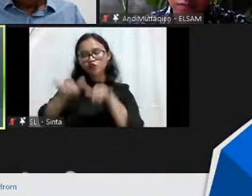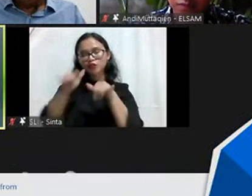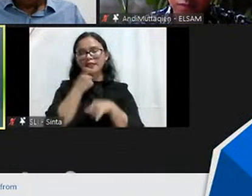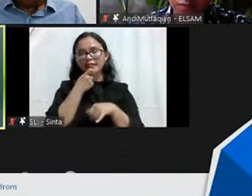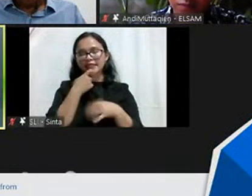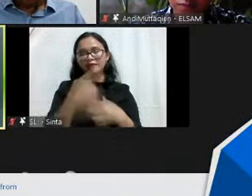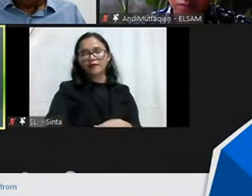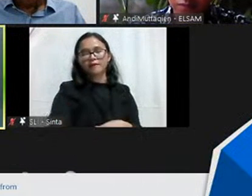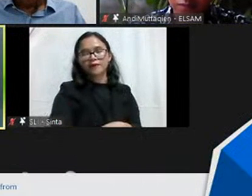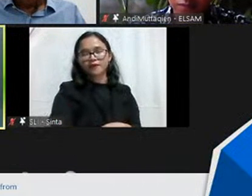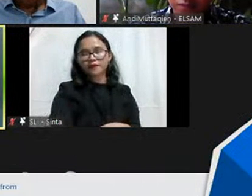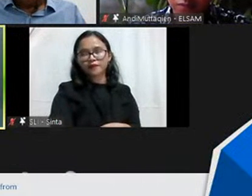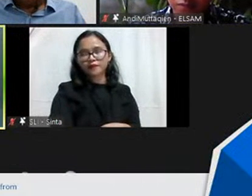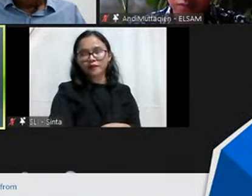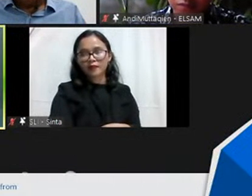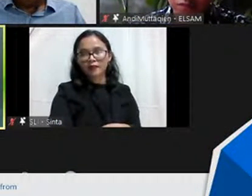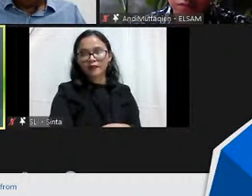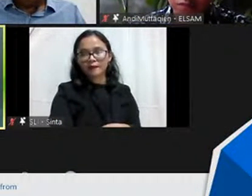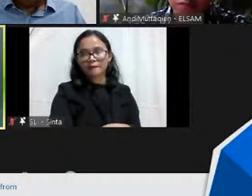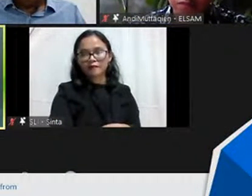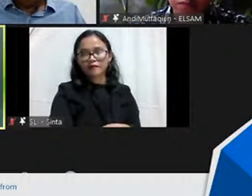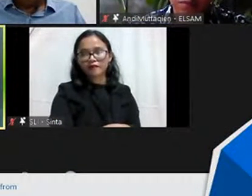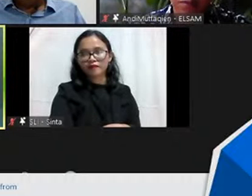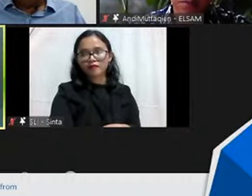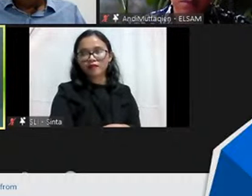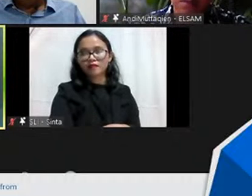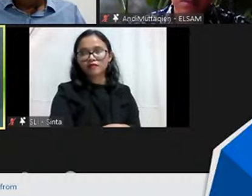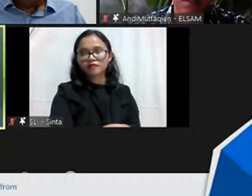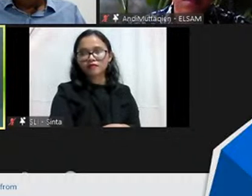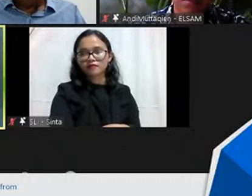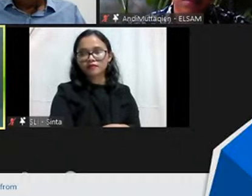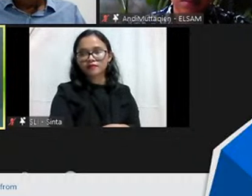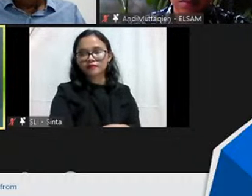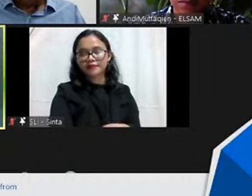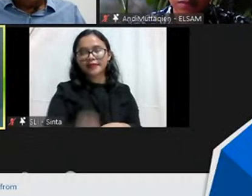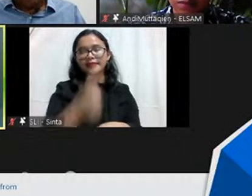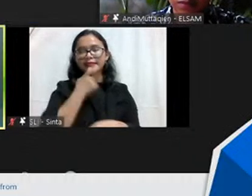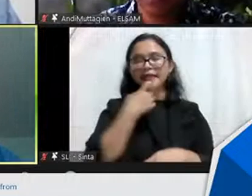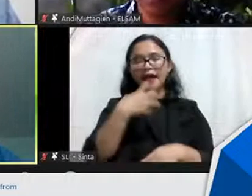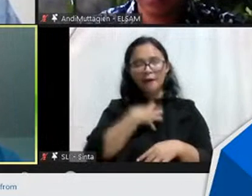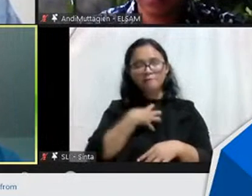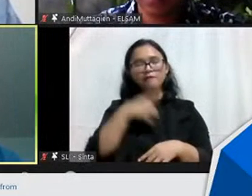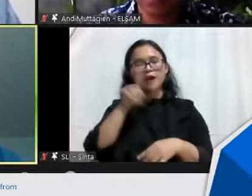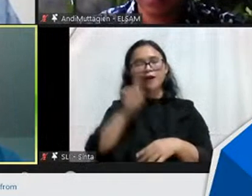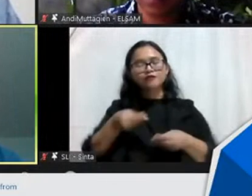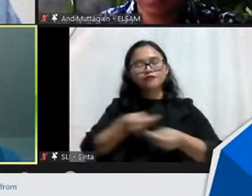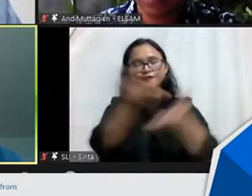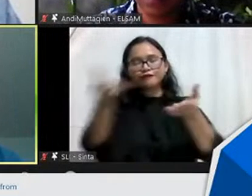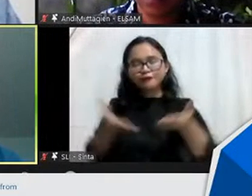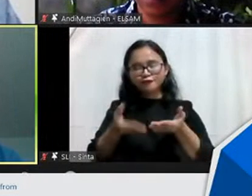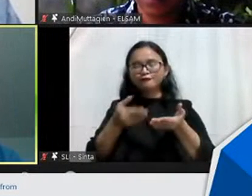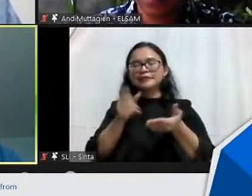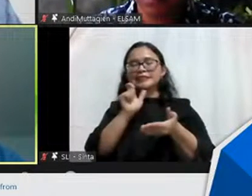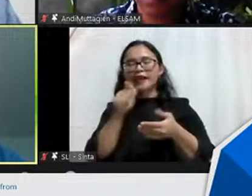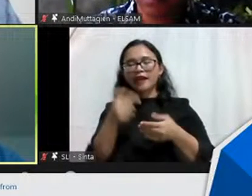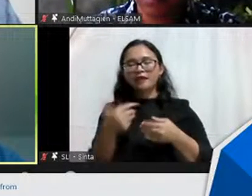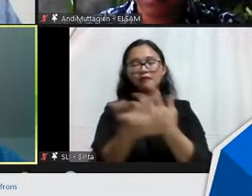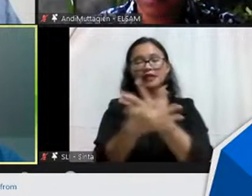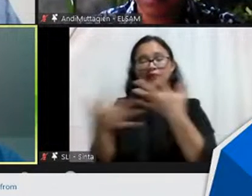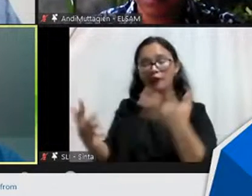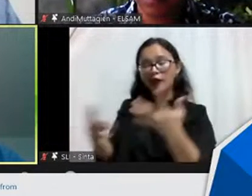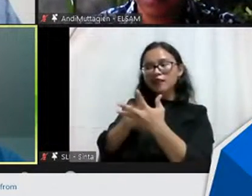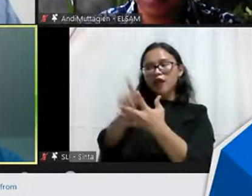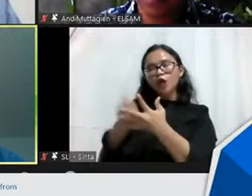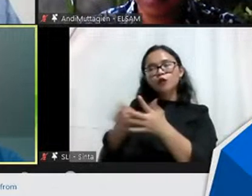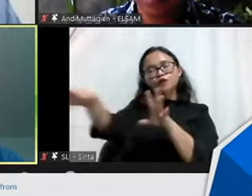Aksi Nasional untuk mis tang ases manusia yang melibatkan kelompok masyarakat sipil di berbagai tingkatan